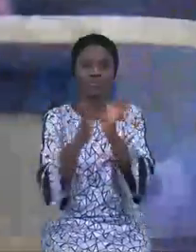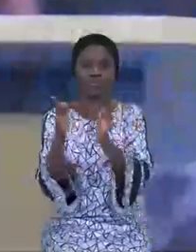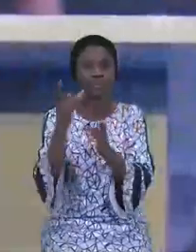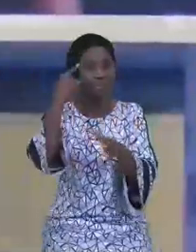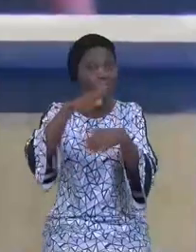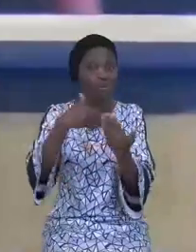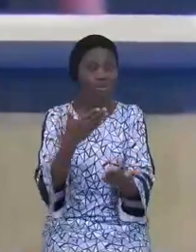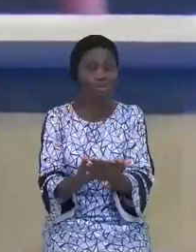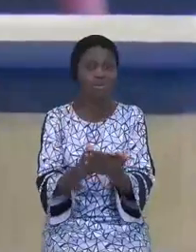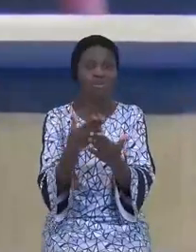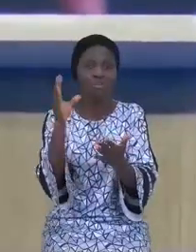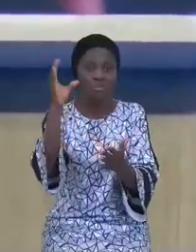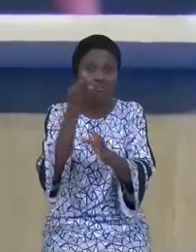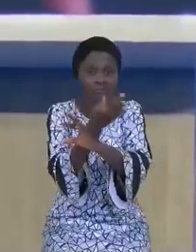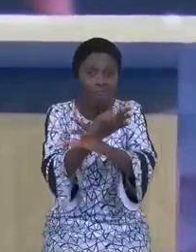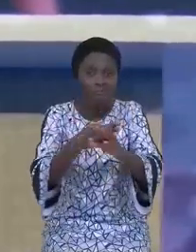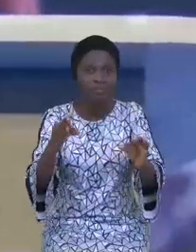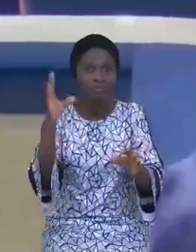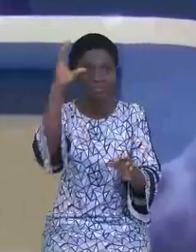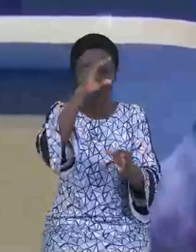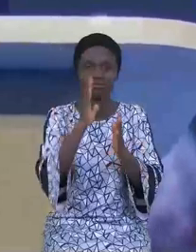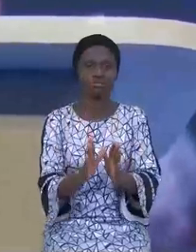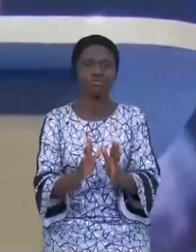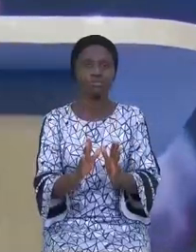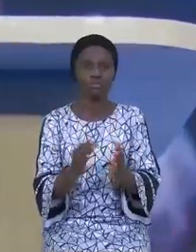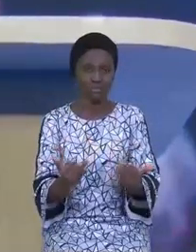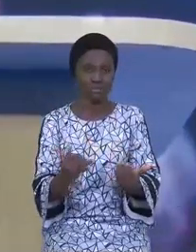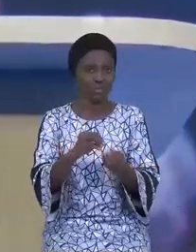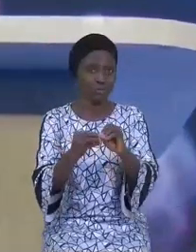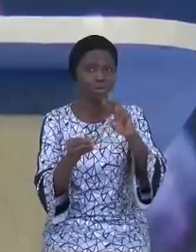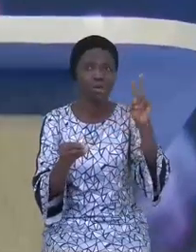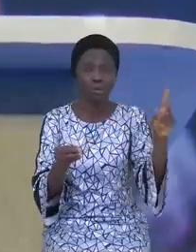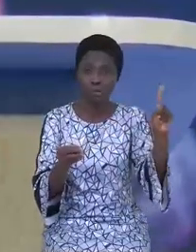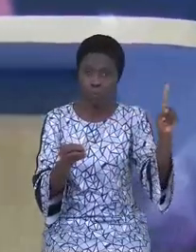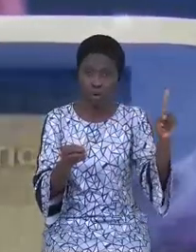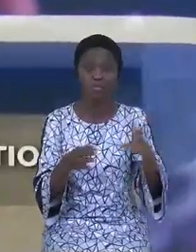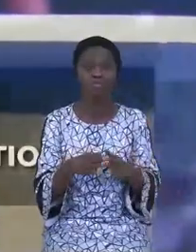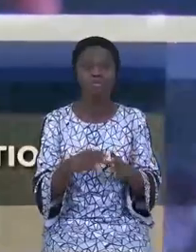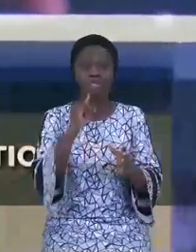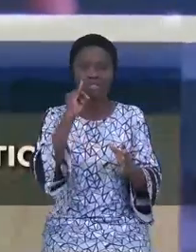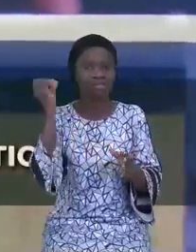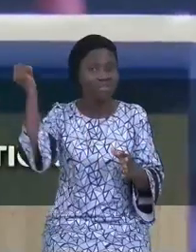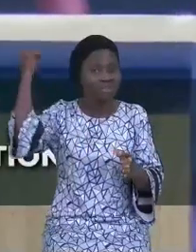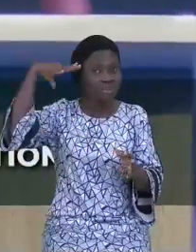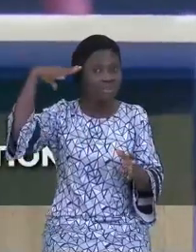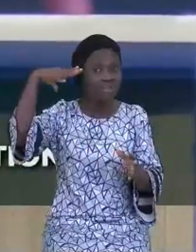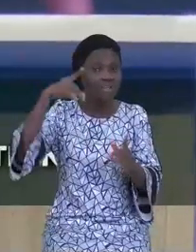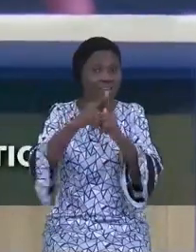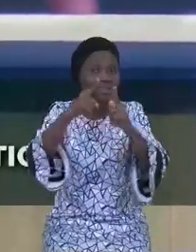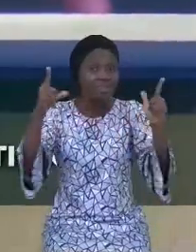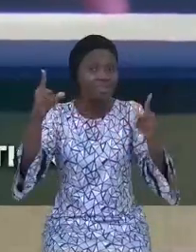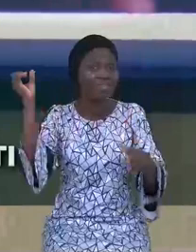qui cherchent la liberté. Voyons le premier point. Premier point, la grande grâce de Jésus, la grande grâce de